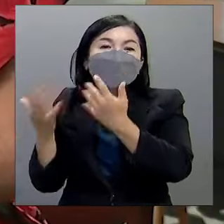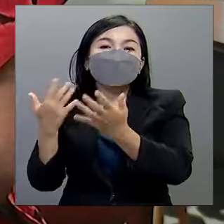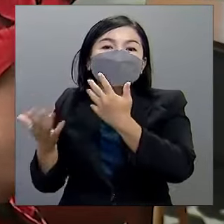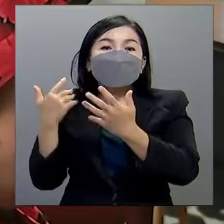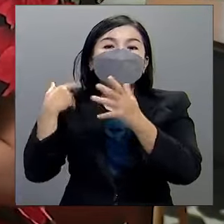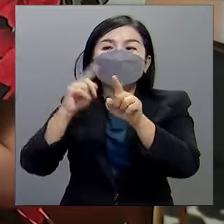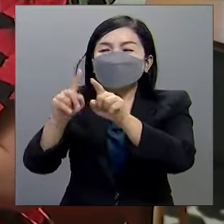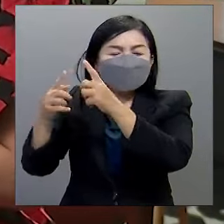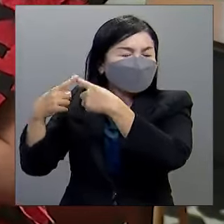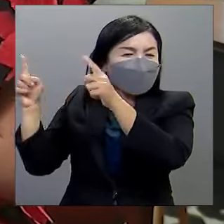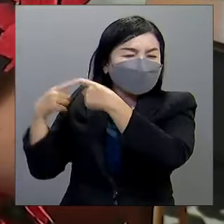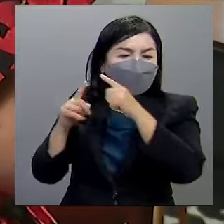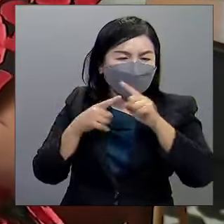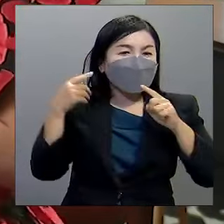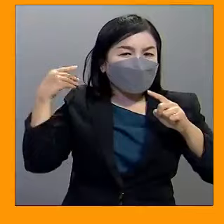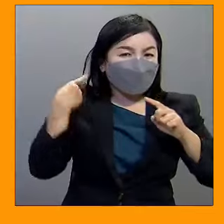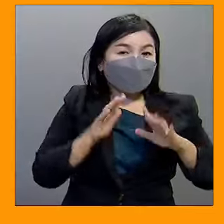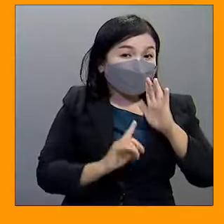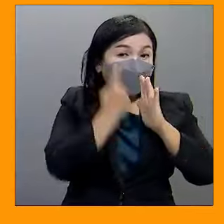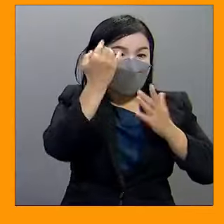หลากหลายแตกต่างกันไปเงี้ยค่ะ